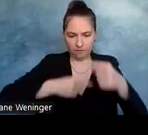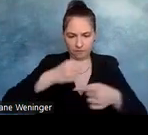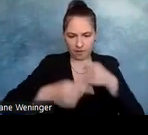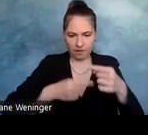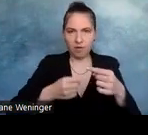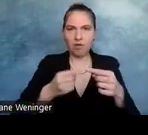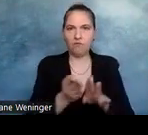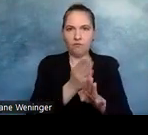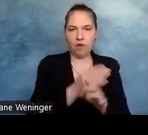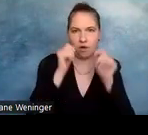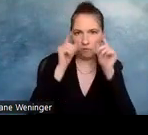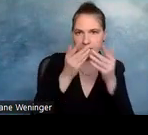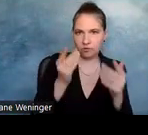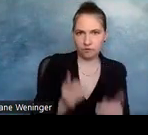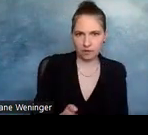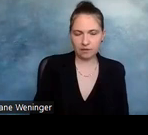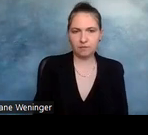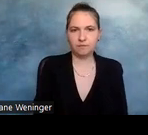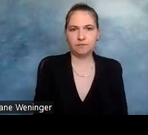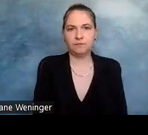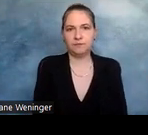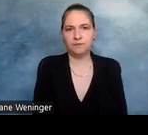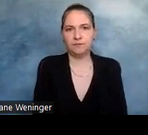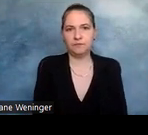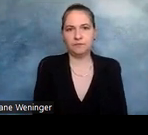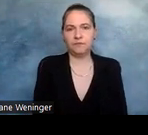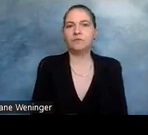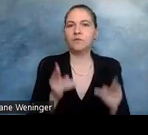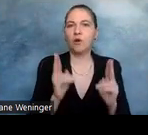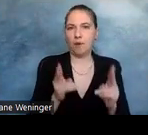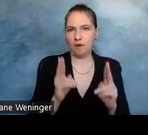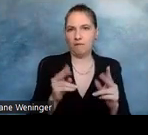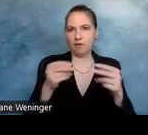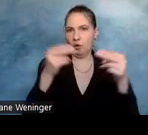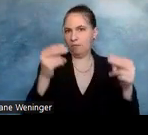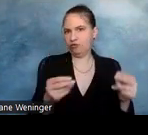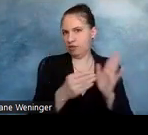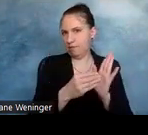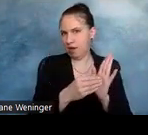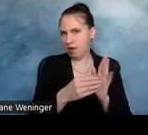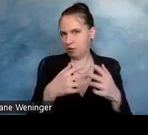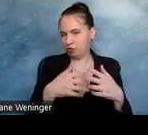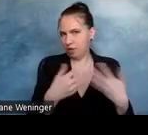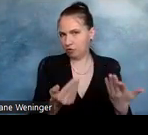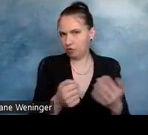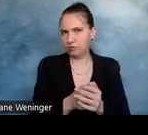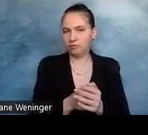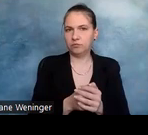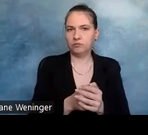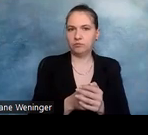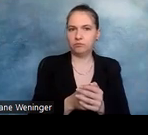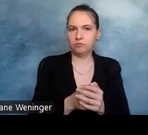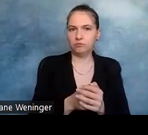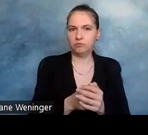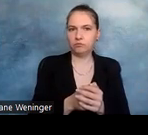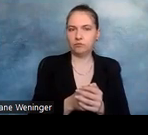okay, das kommt jetzt nicht so oft vor. Also in der Regel hat eine Webseite das auch nicht. Und ebenfalls doch, muss man halt im